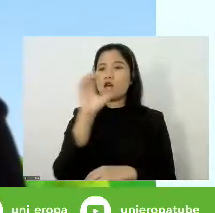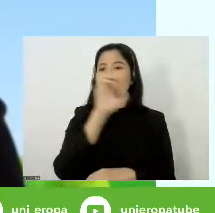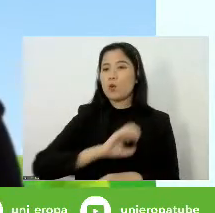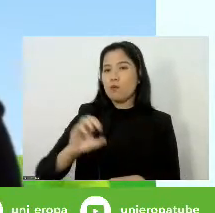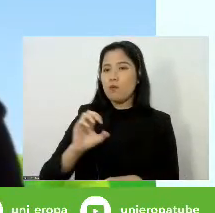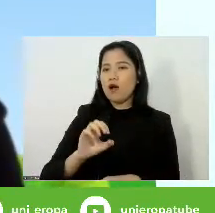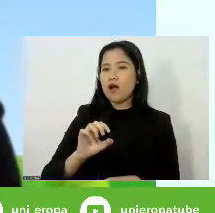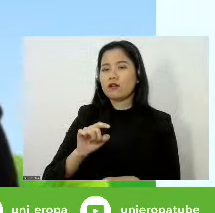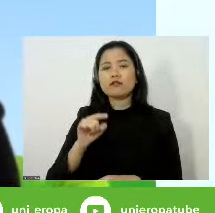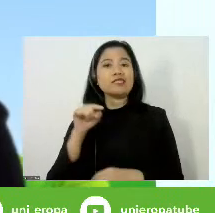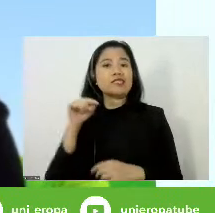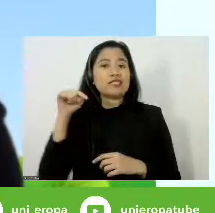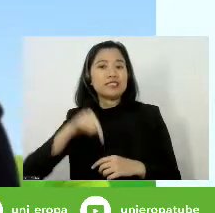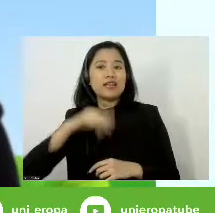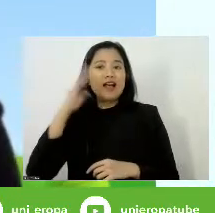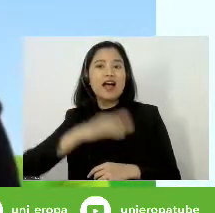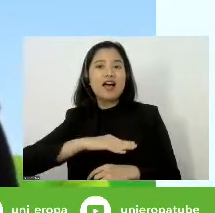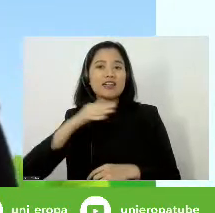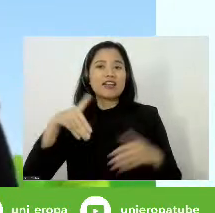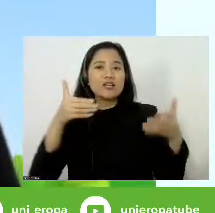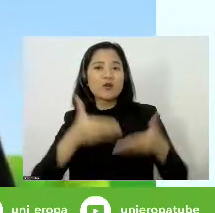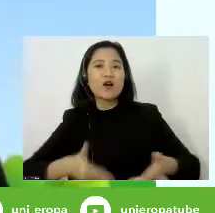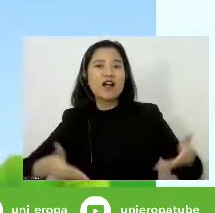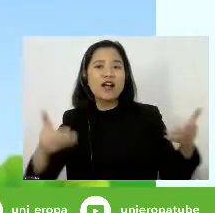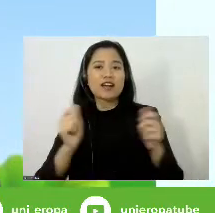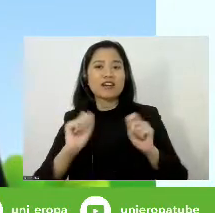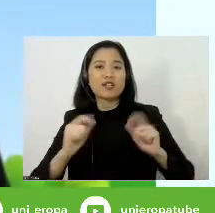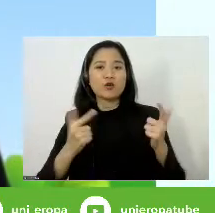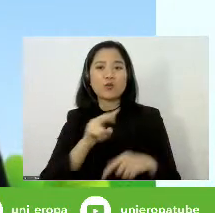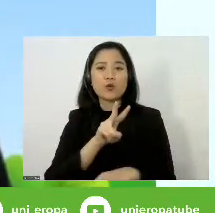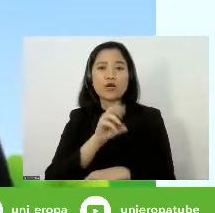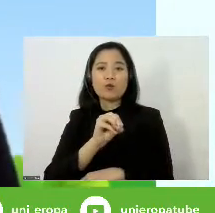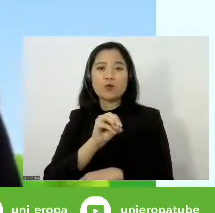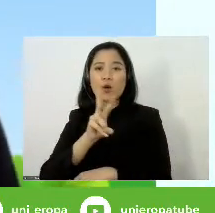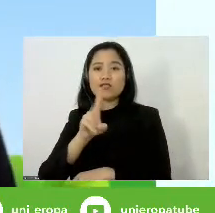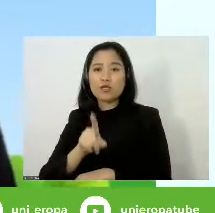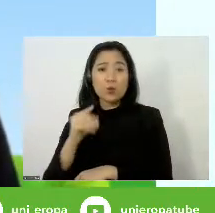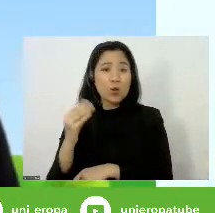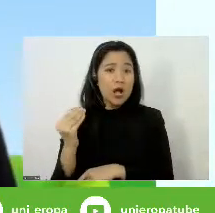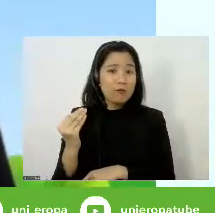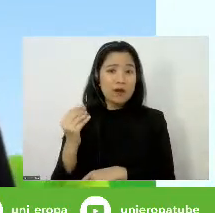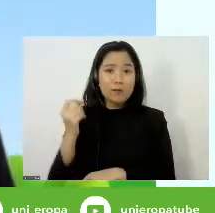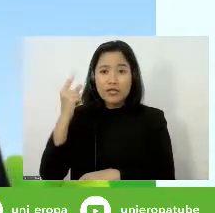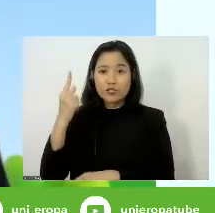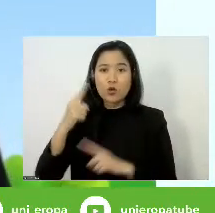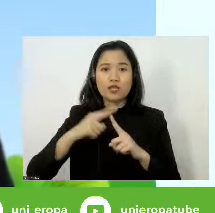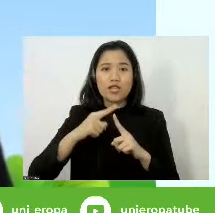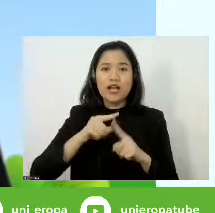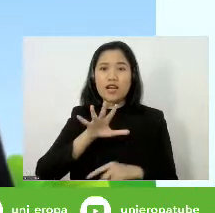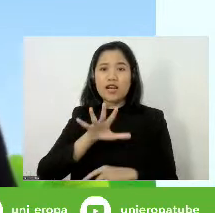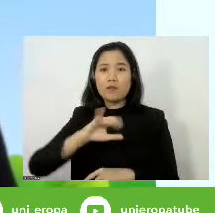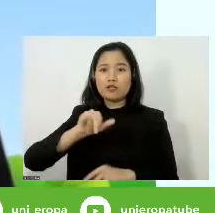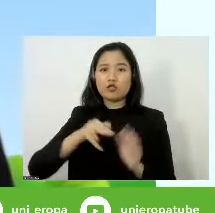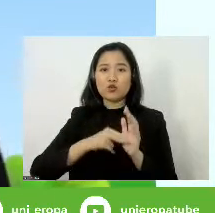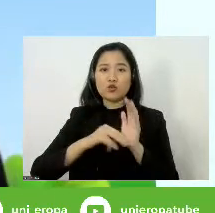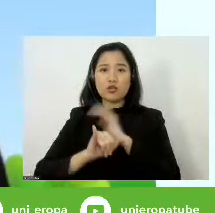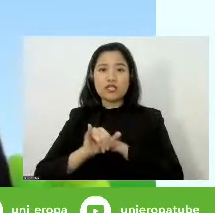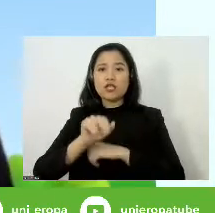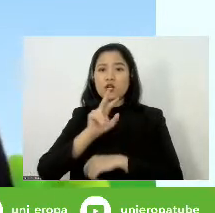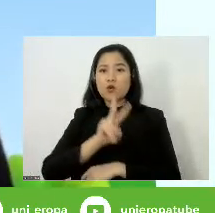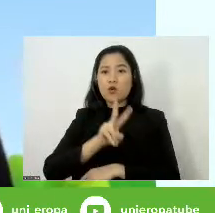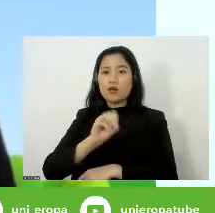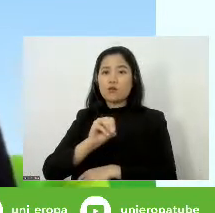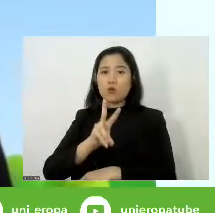memperingati hari lingkungan hidup 2021 yang jatuhnya besok di tanggal 5 Jun 2012 satu sekarang